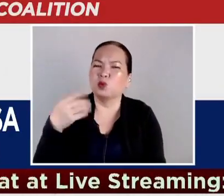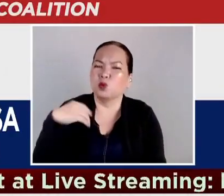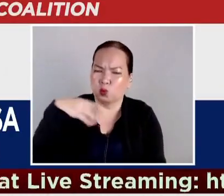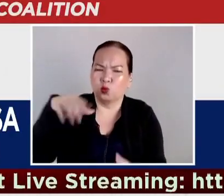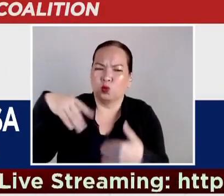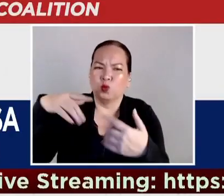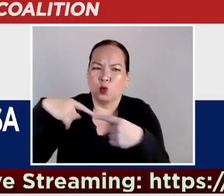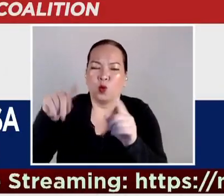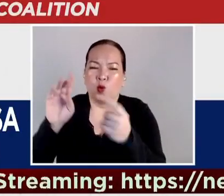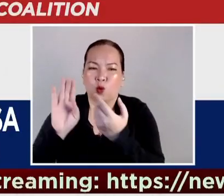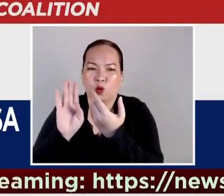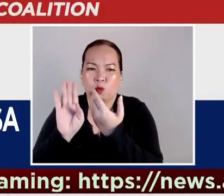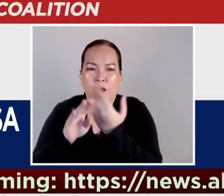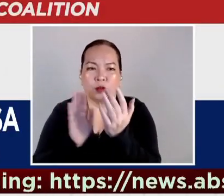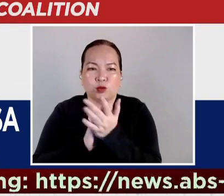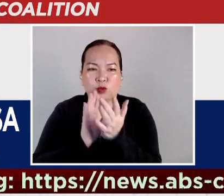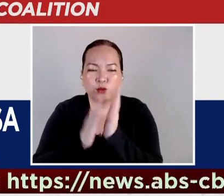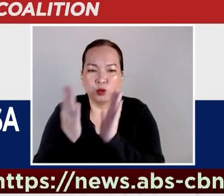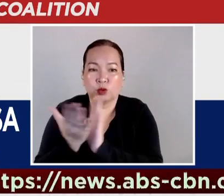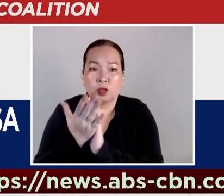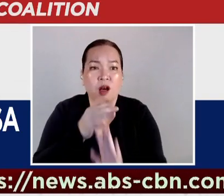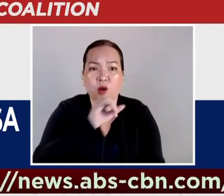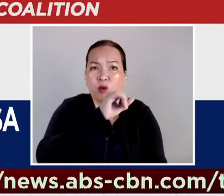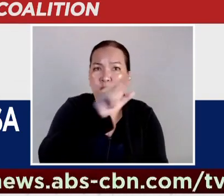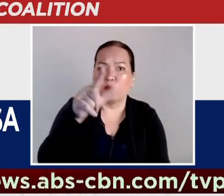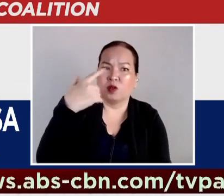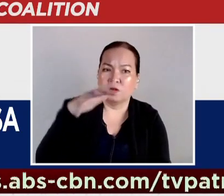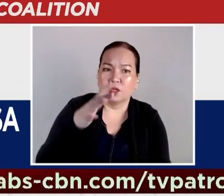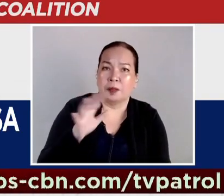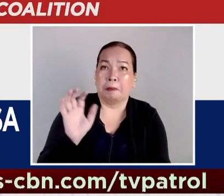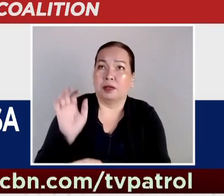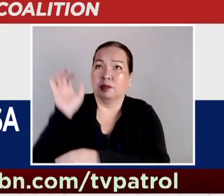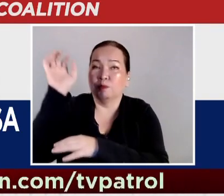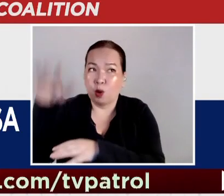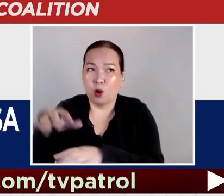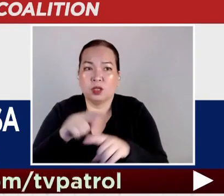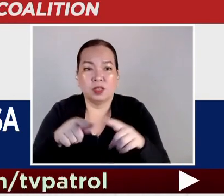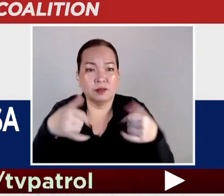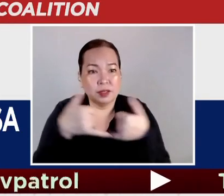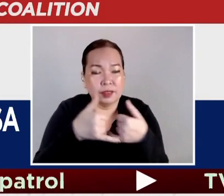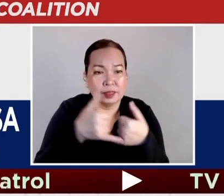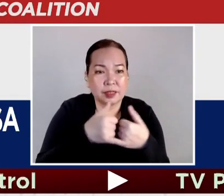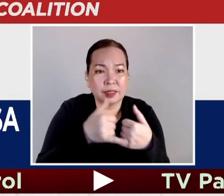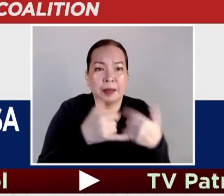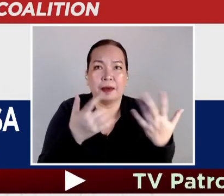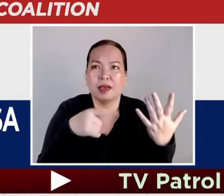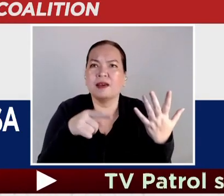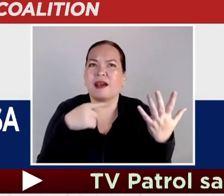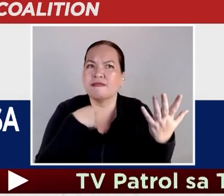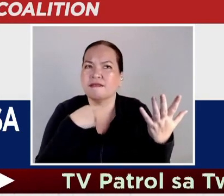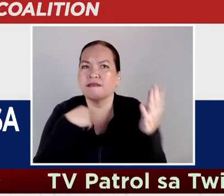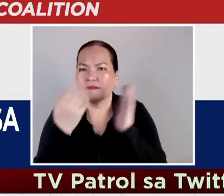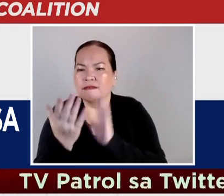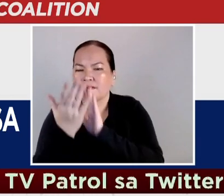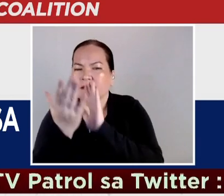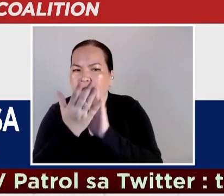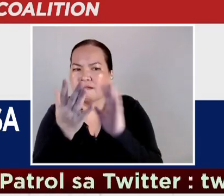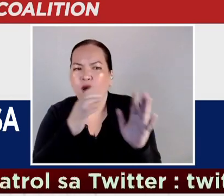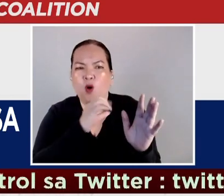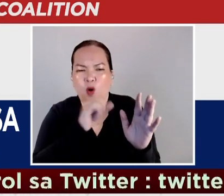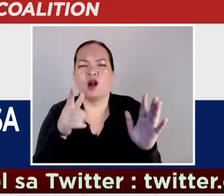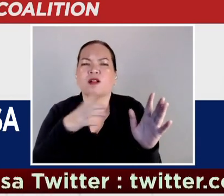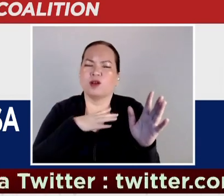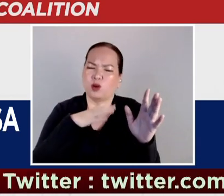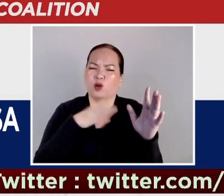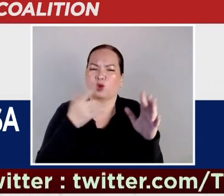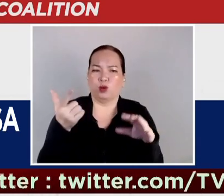yung mga malls, no? Yung mga basketball, no? Yung mga liga, yung campaign ano, nung nakarang eleksyon. Face-to-face na rin po lahat, no? Pati